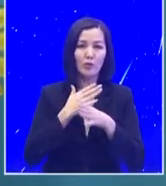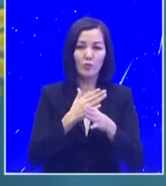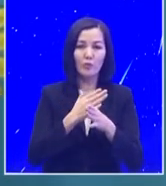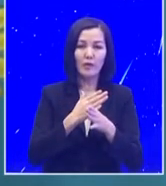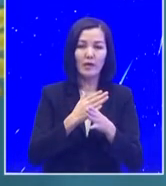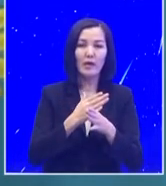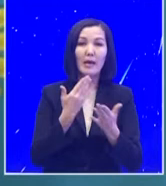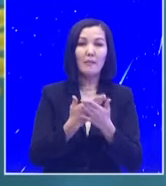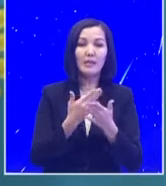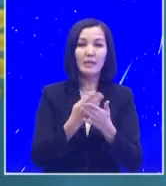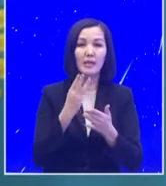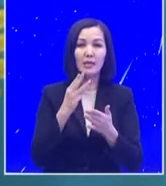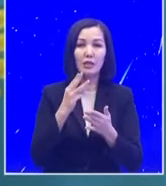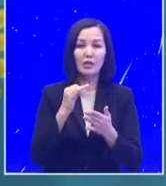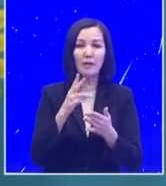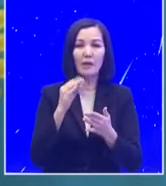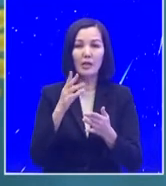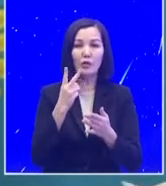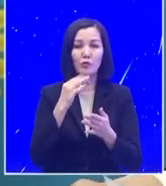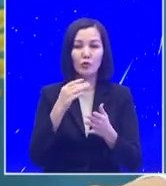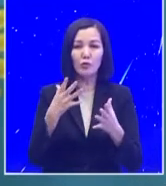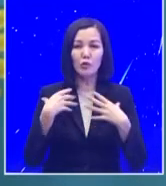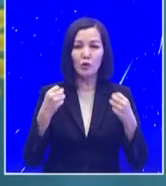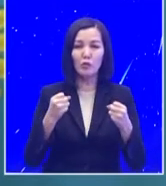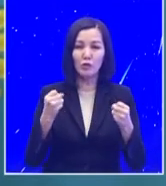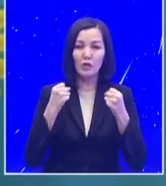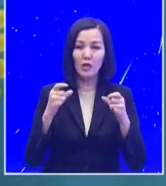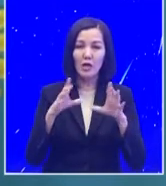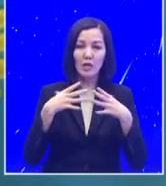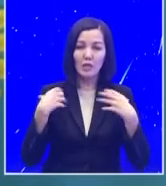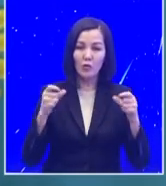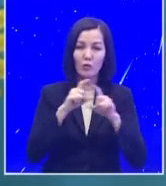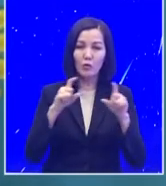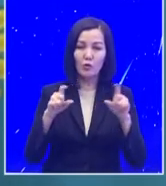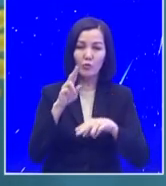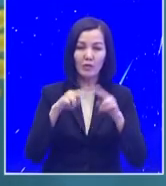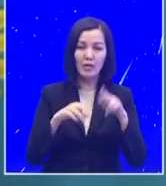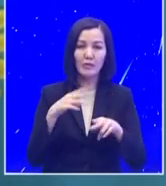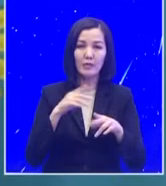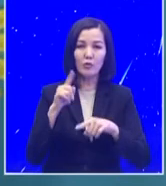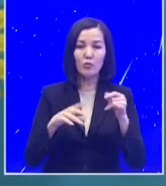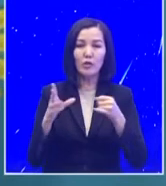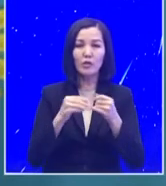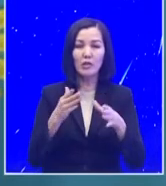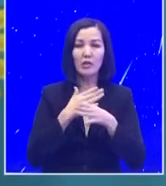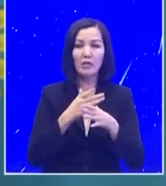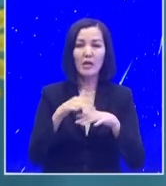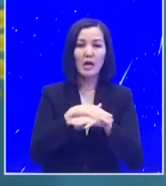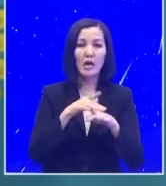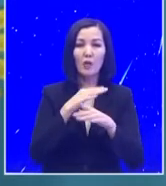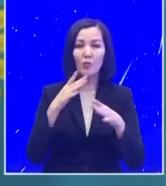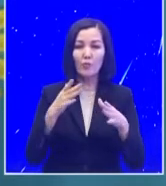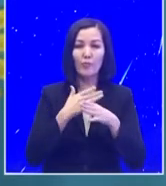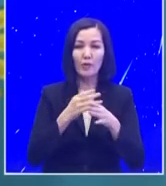үлгі. Мәселен, Шамалғанда Үшқоңыр атты спорттық сауықтыру кешені салынды. Жалпы «Туған жер» бағдарламасының елге көп көмегі тиді.